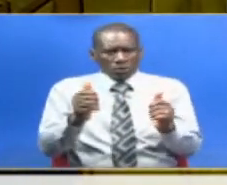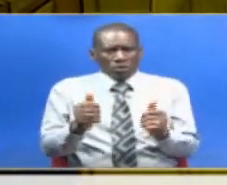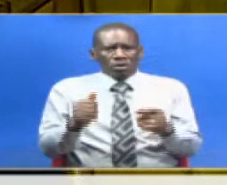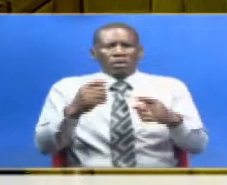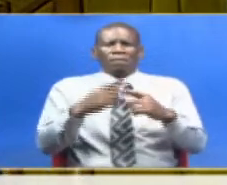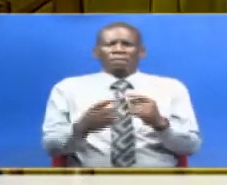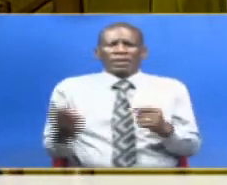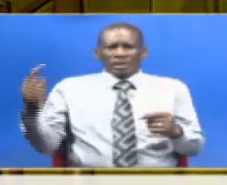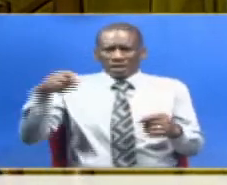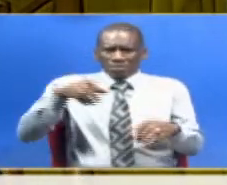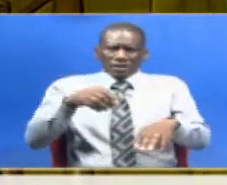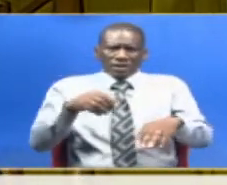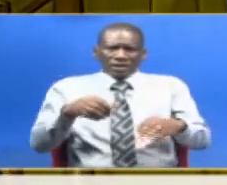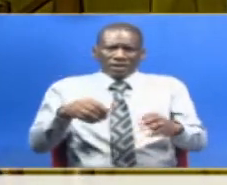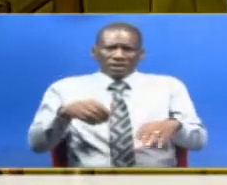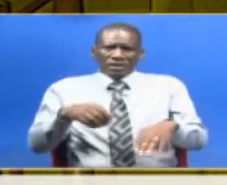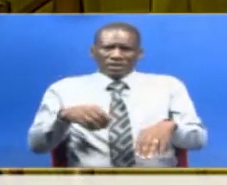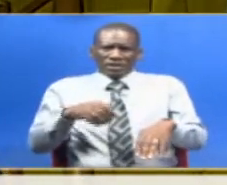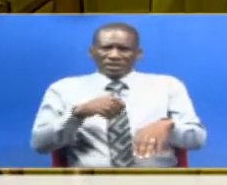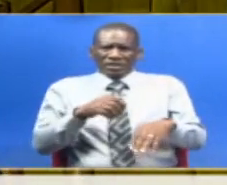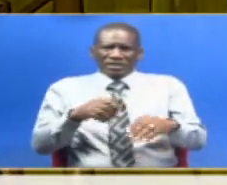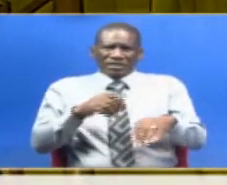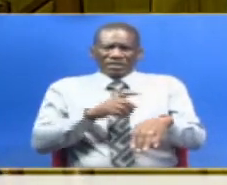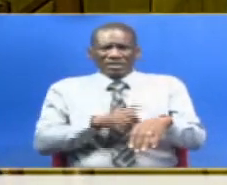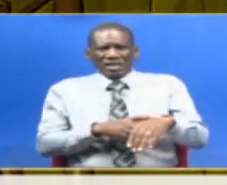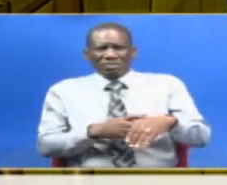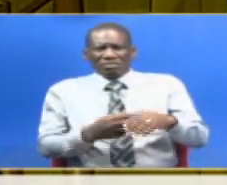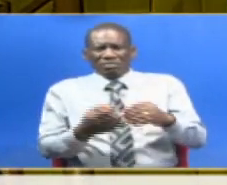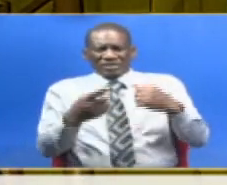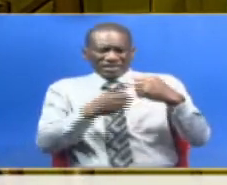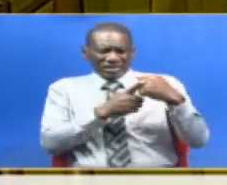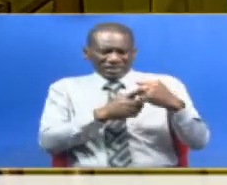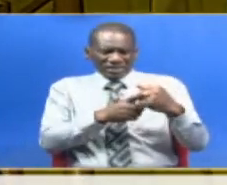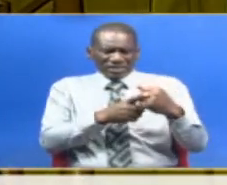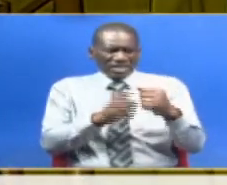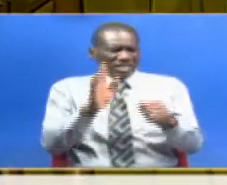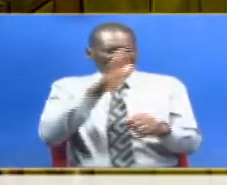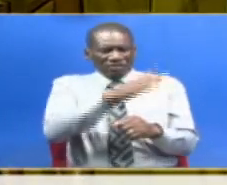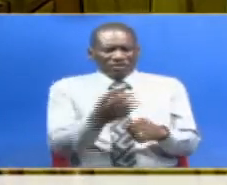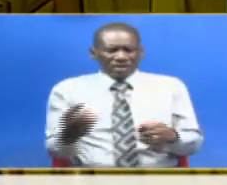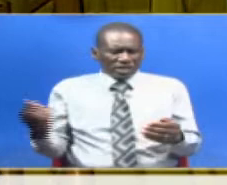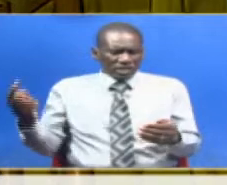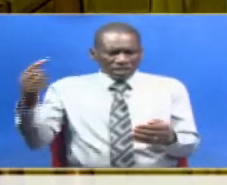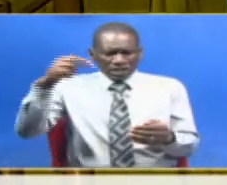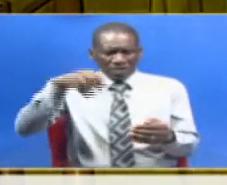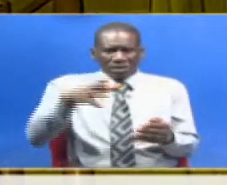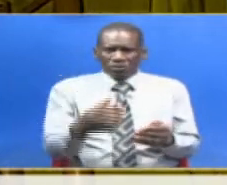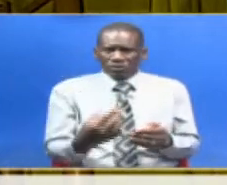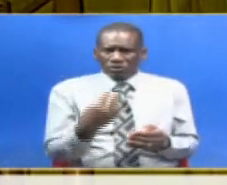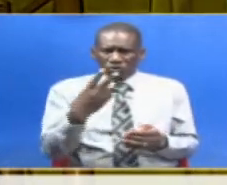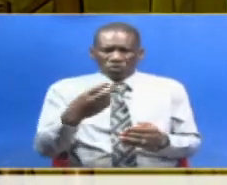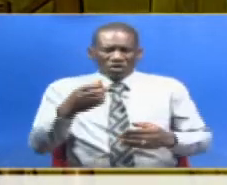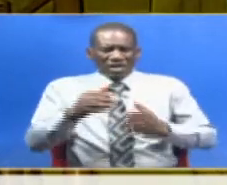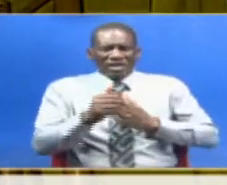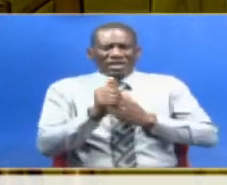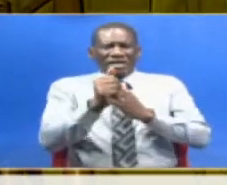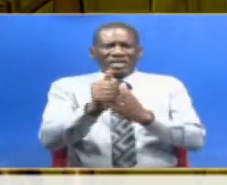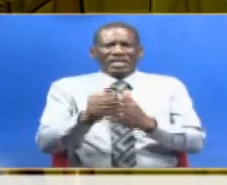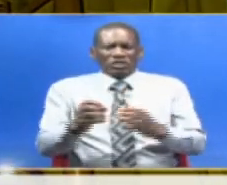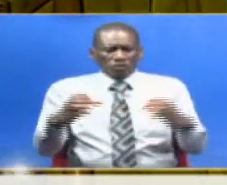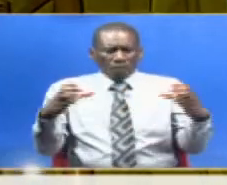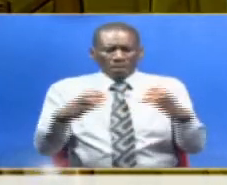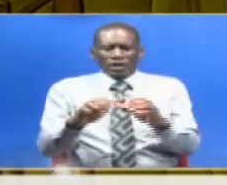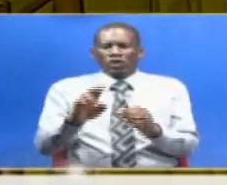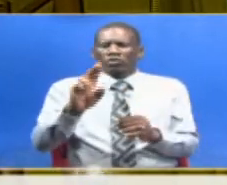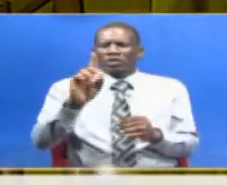alifika tuseme mida ya saa 12 hivi ndivyo alipofika. Tuliona viongozi wa chama cha